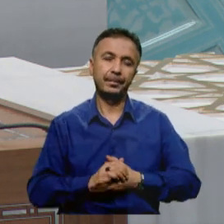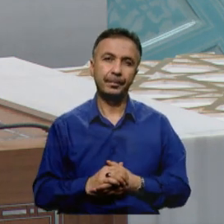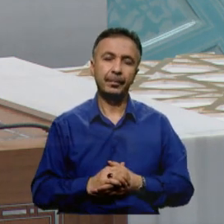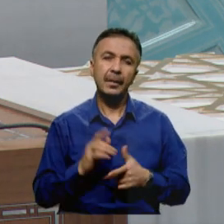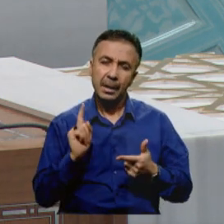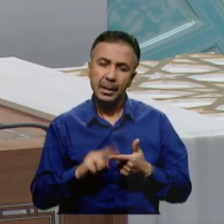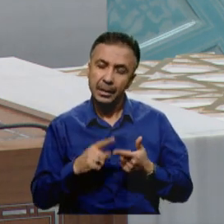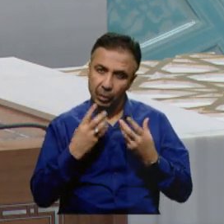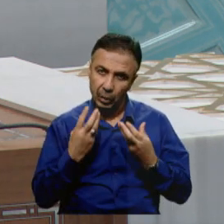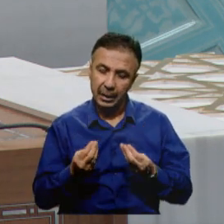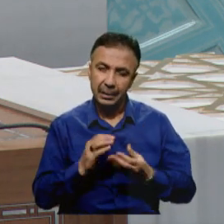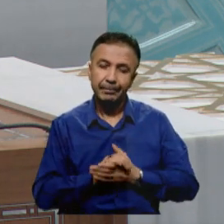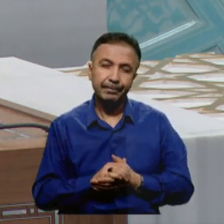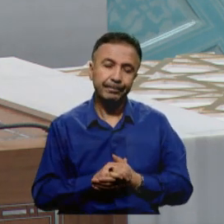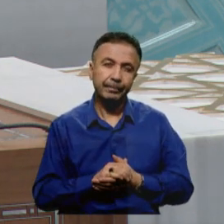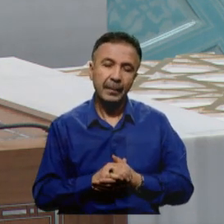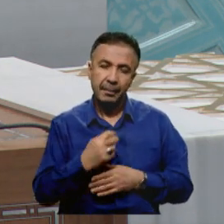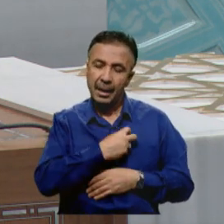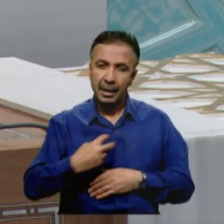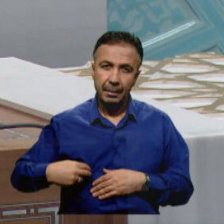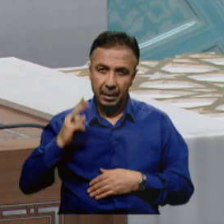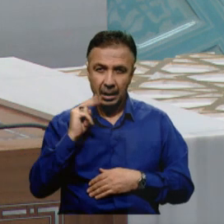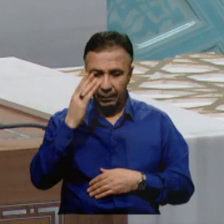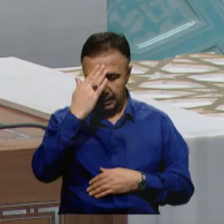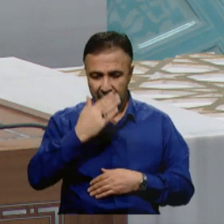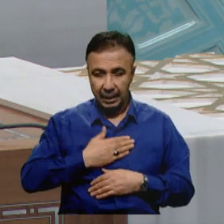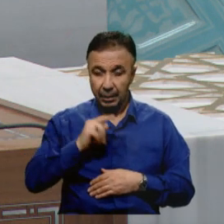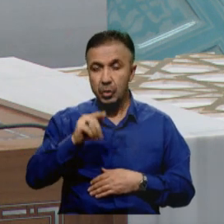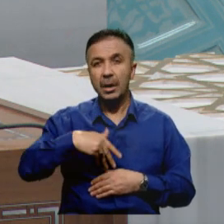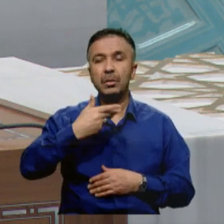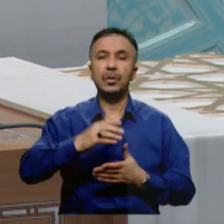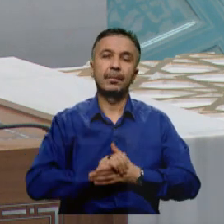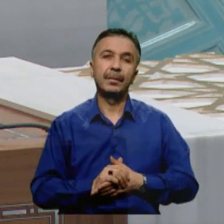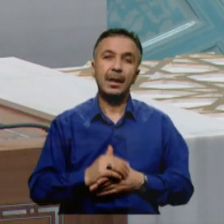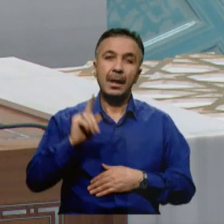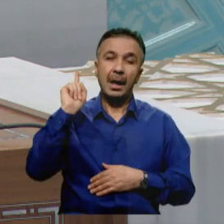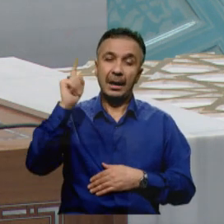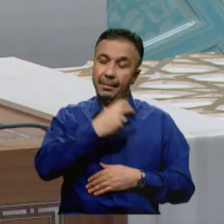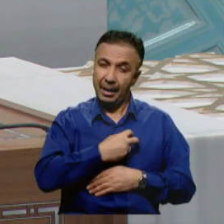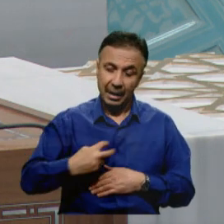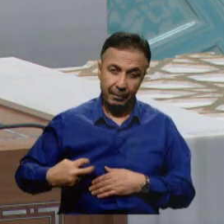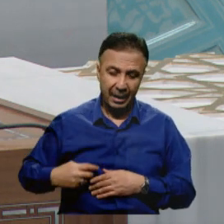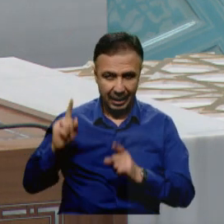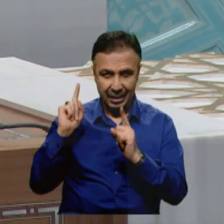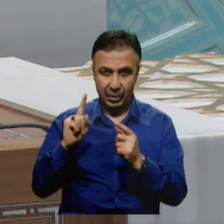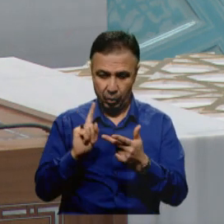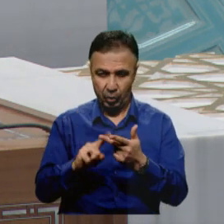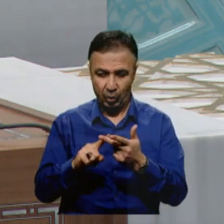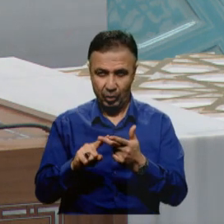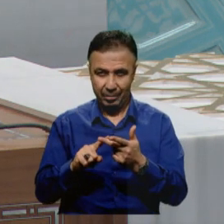İkinci olarak da Efendimiz buyuruyor ki veli resulihi, Allah'ın Resulüne karşı. Üçüncü madde